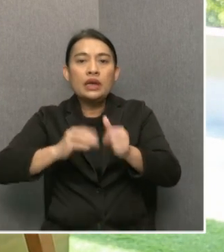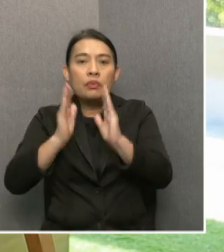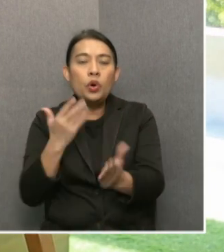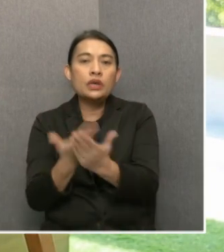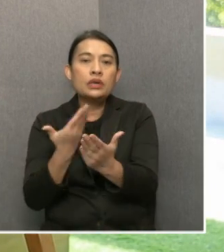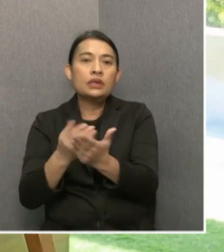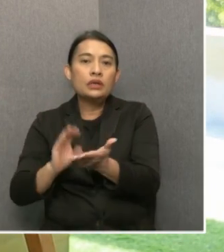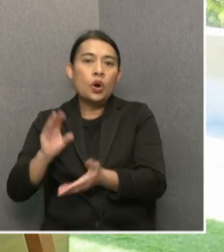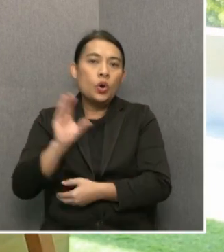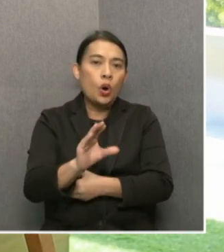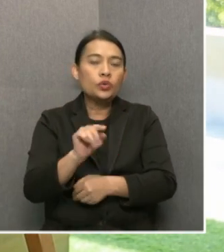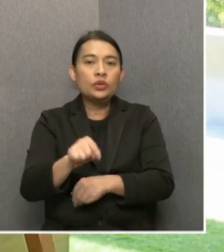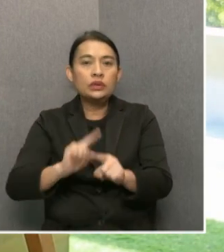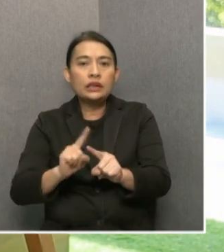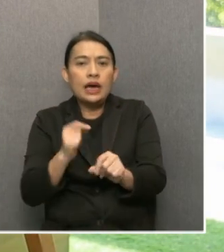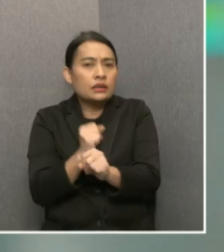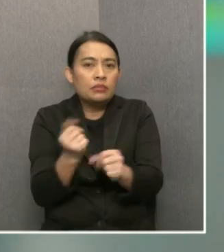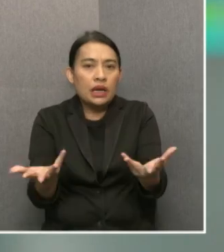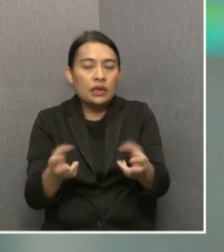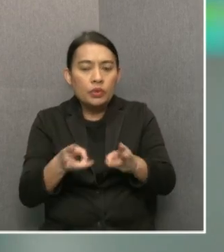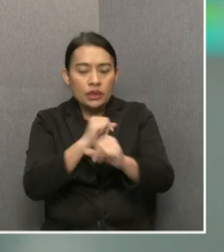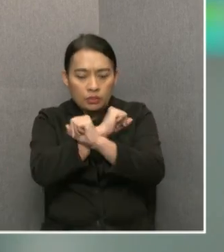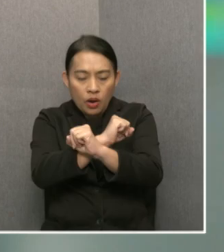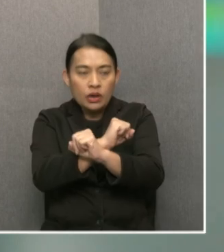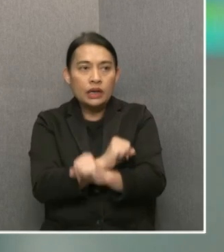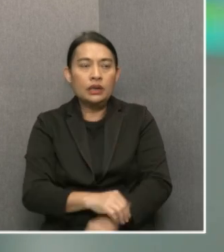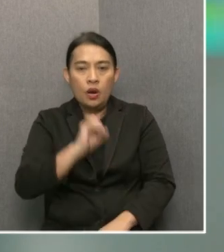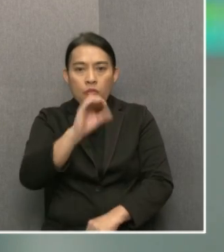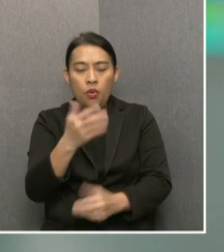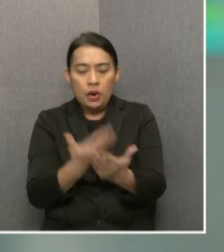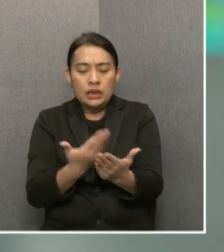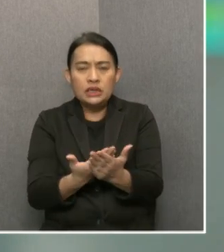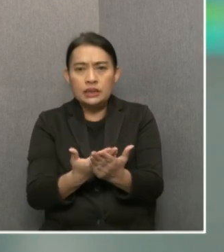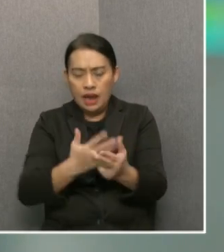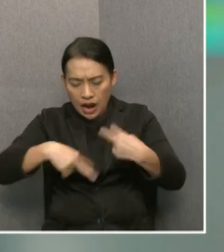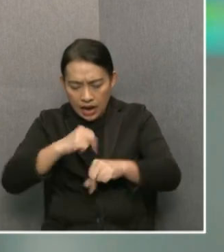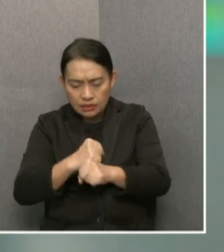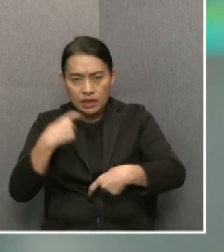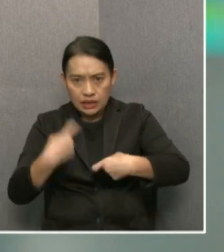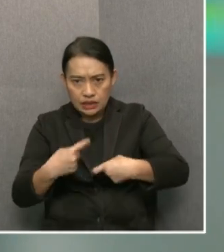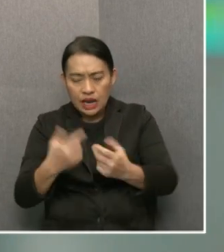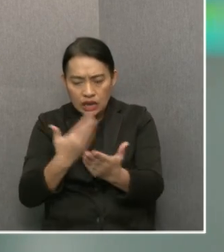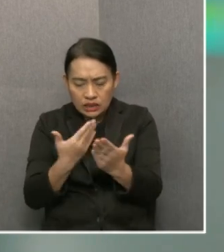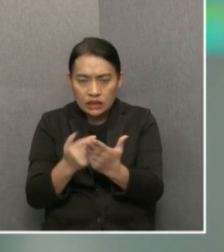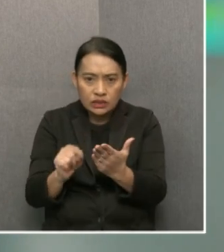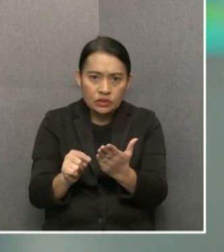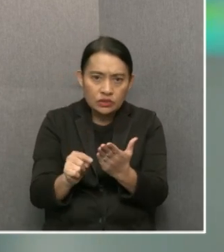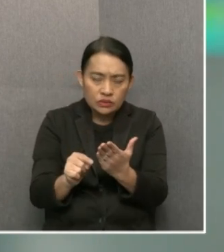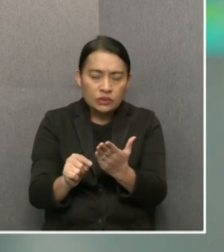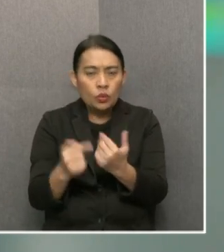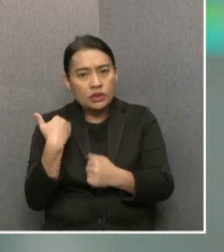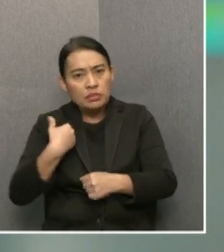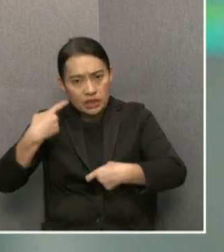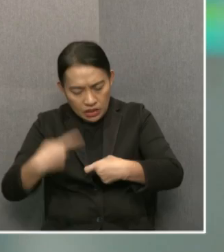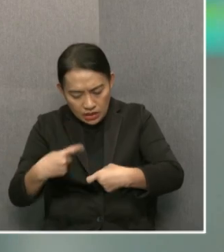ให้ถูกหลอกหรือว่ามีวิธีการป้องกันยังไงบ้างคะ เงินทองทุกวันนี้หายากนะคะแล้วก็กว่าเราจะได้แต่ละบาทแต่ละสตางค์มาเพราะฉะนั้นเนี่ยเว